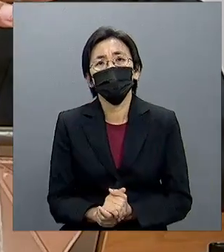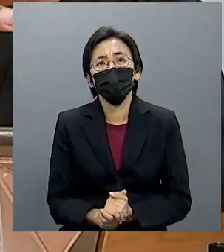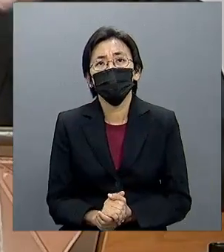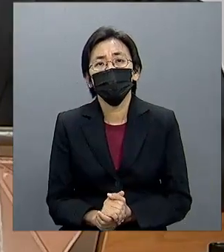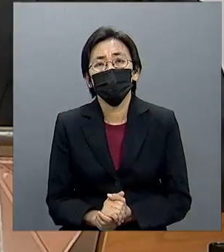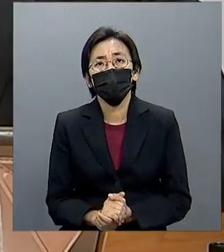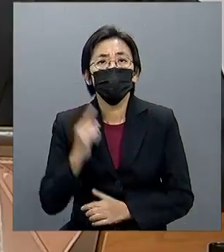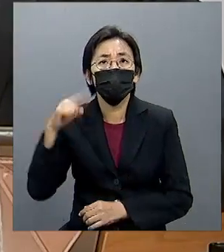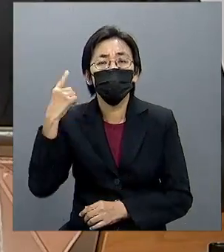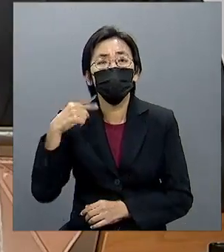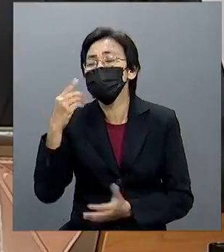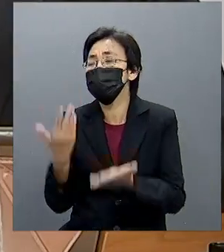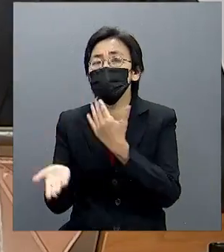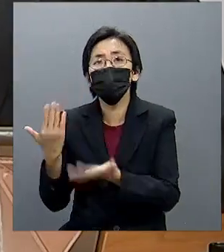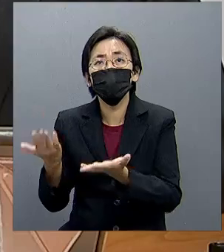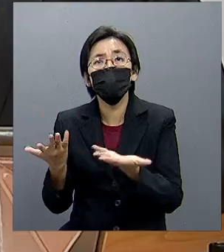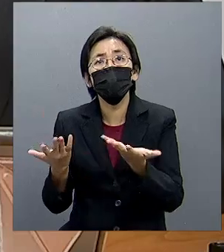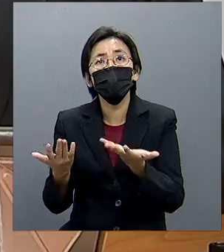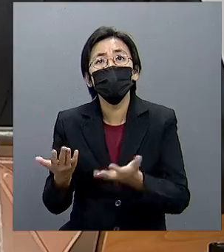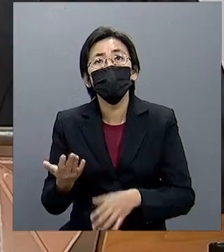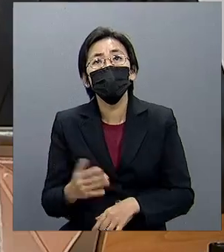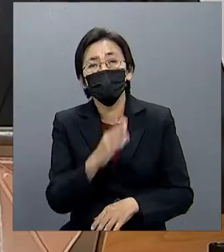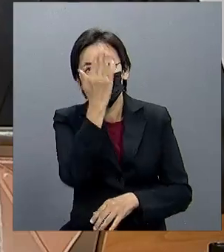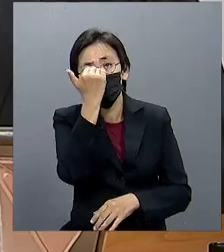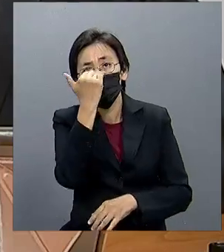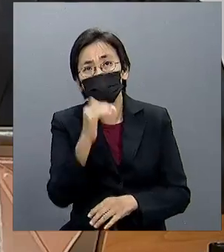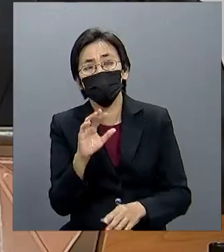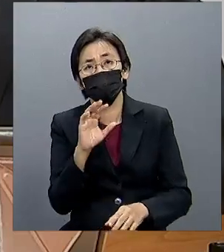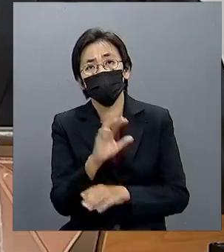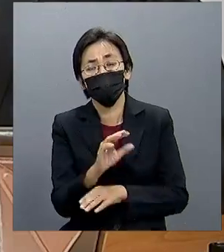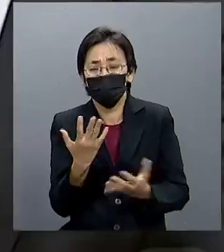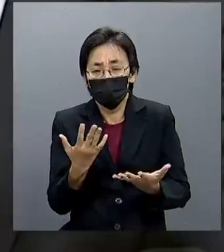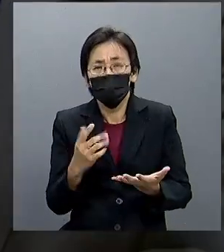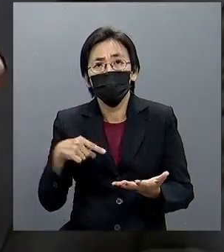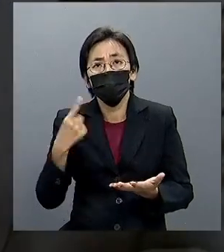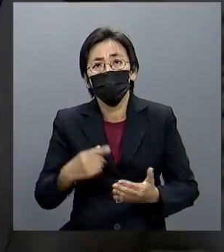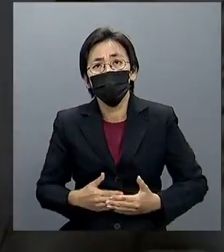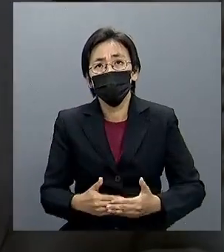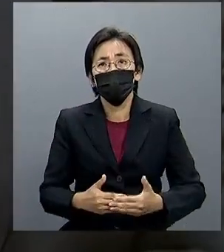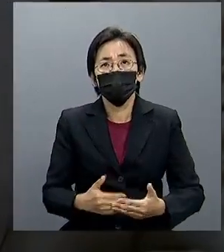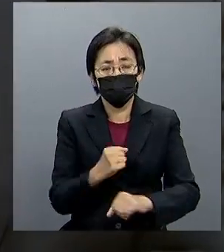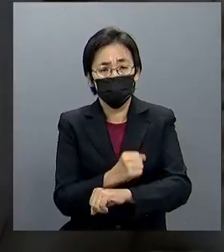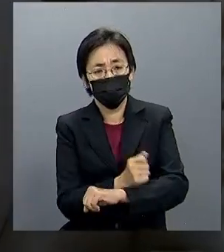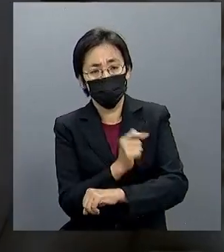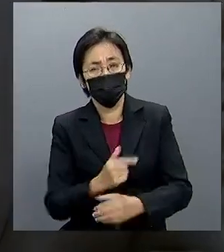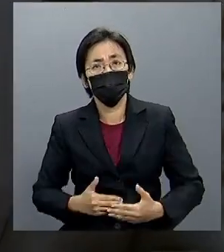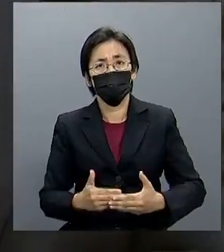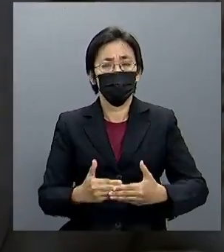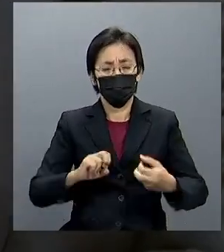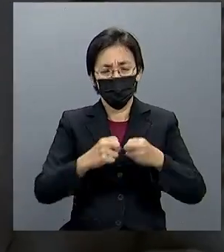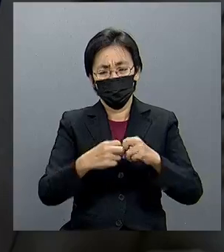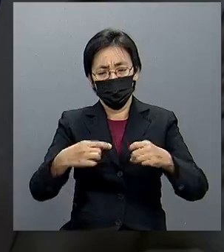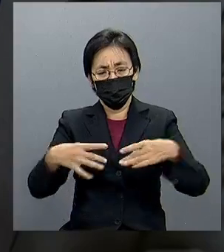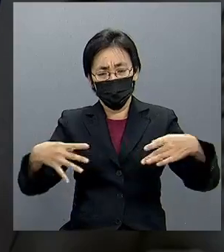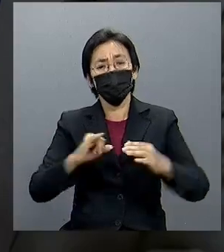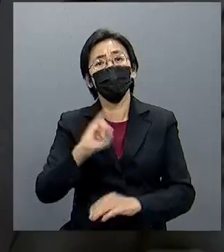รีฉะนั้นแล้วทำไมไปจำกัดเรื่องของการที่เขาจะตั้งครรภ์โดยรับจ้างตั้งครรภ์คนความขัดแย้งอยู่ในตัวใช่ไหมคุ